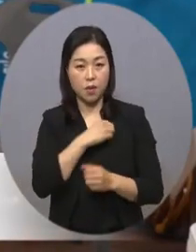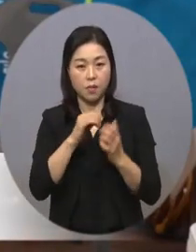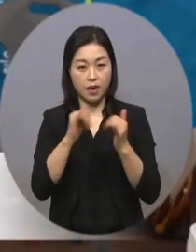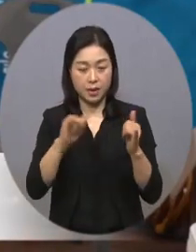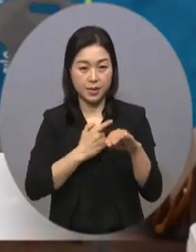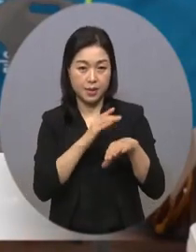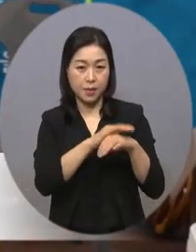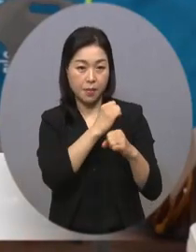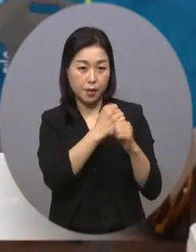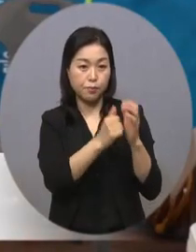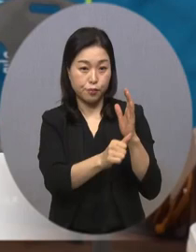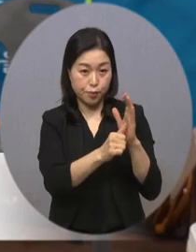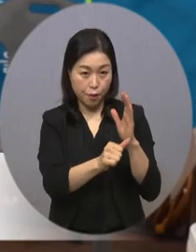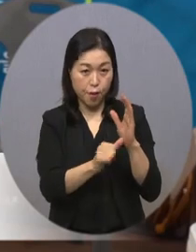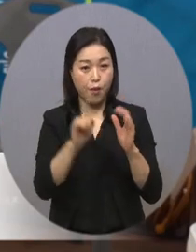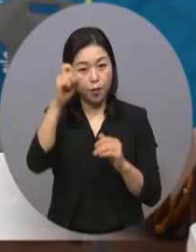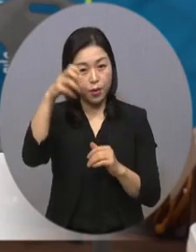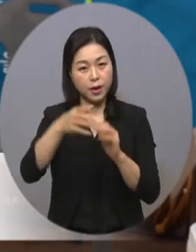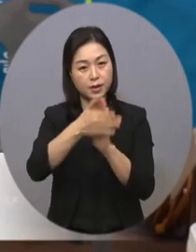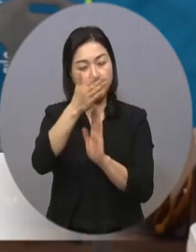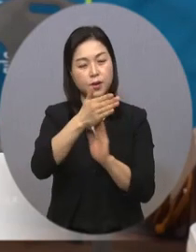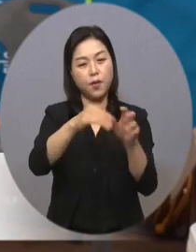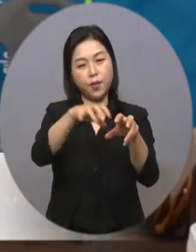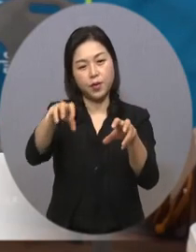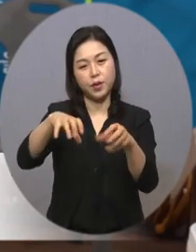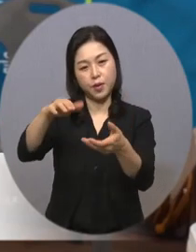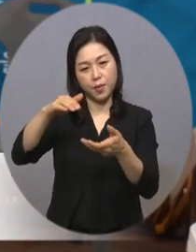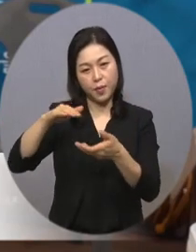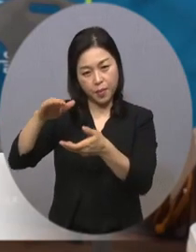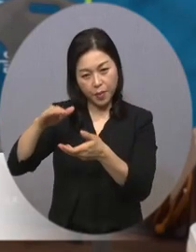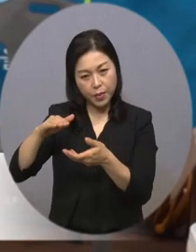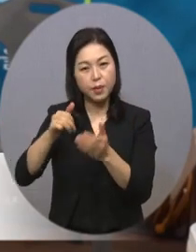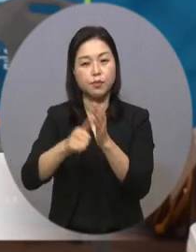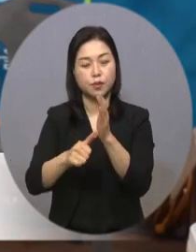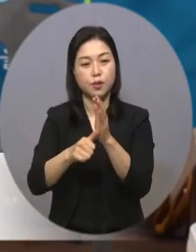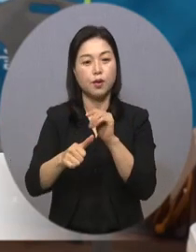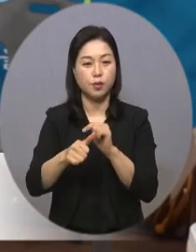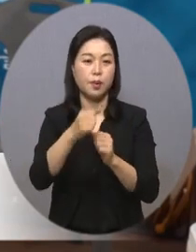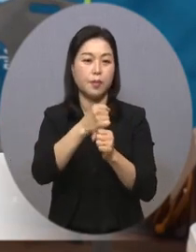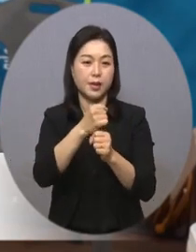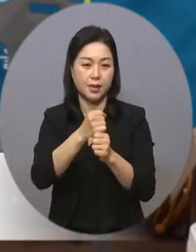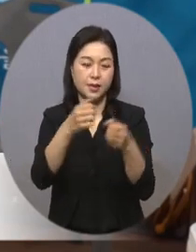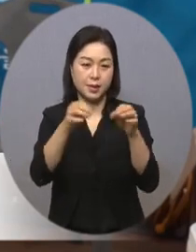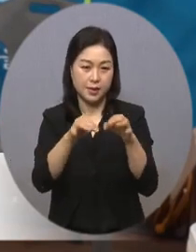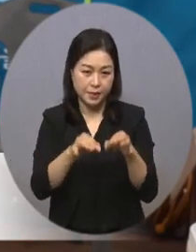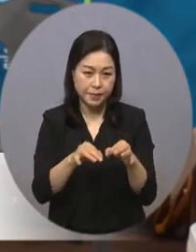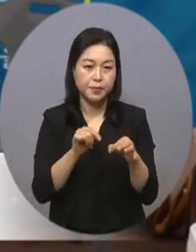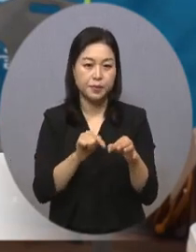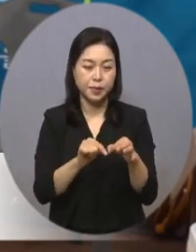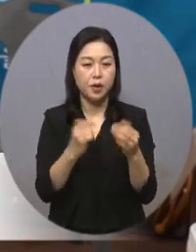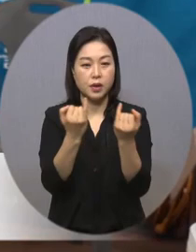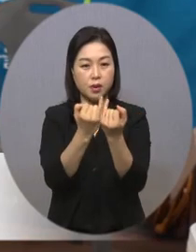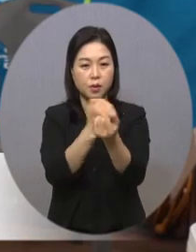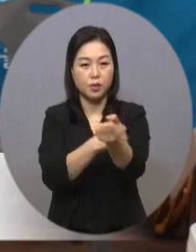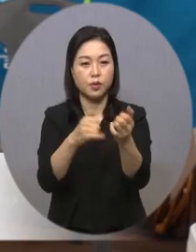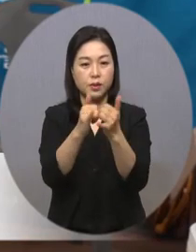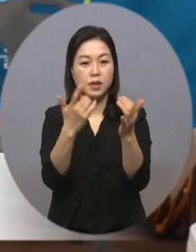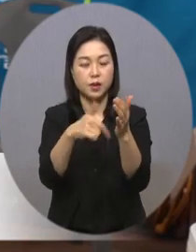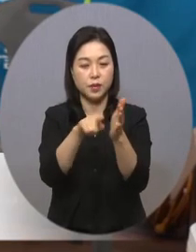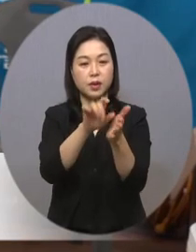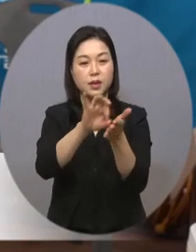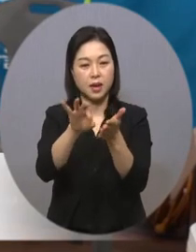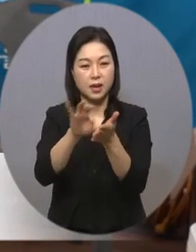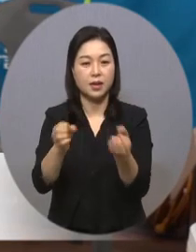물품과 고향시의 각처에서 보내주신 후원 물품을 통해서 만들어진 기금으로 여성 노동자를